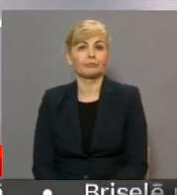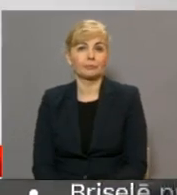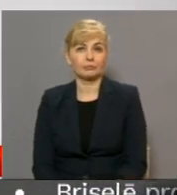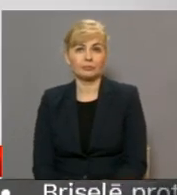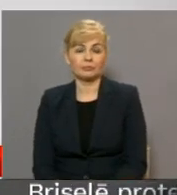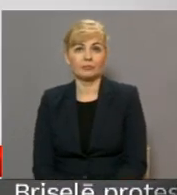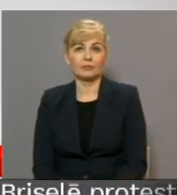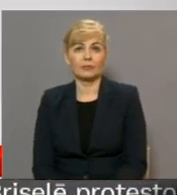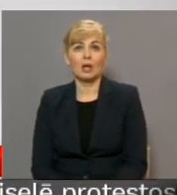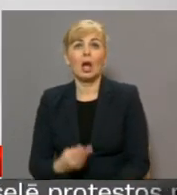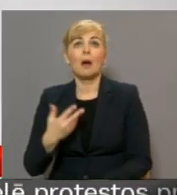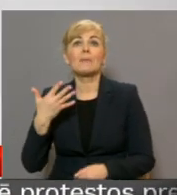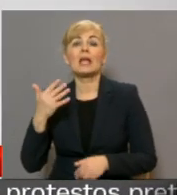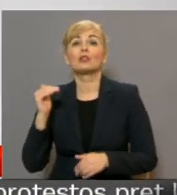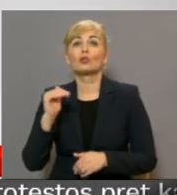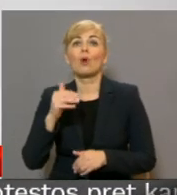No